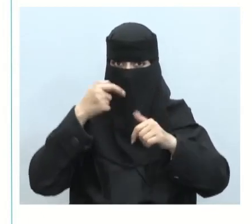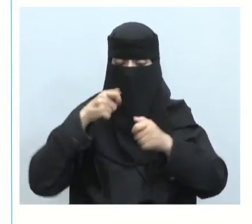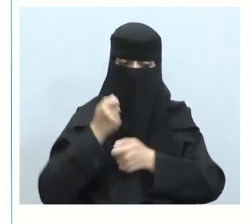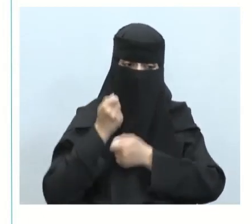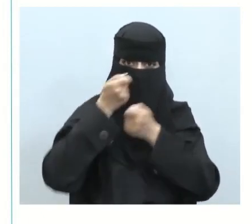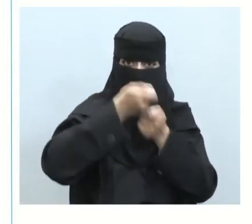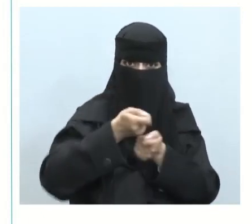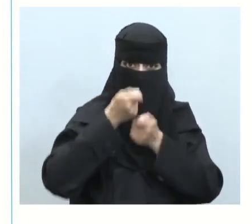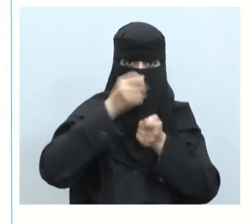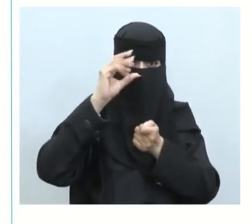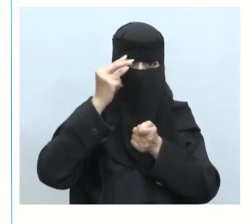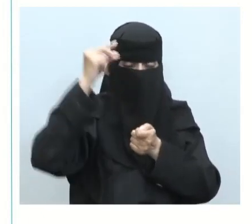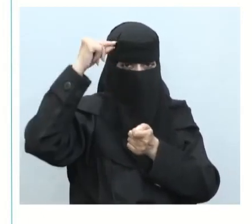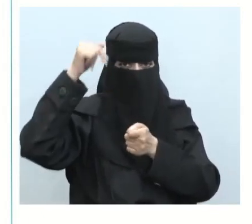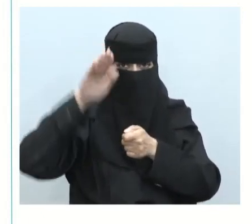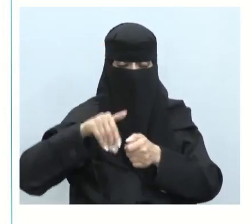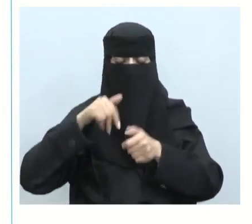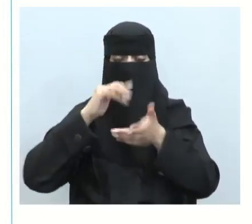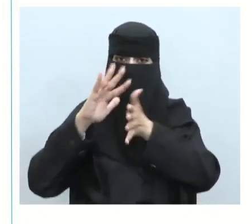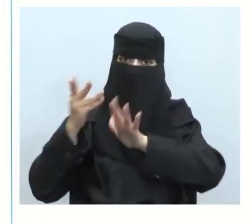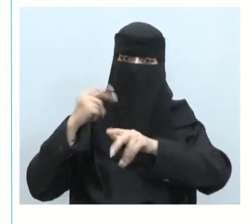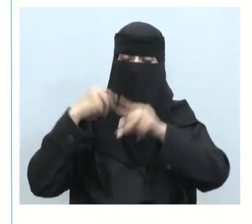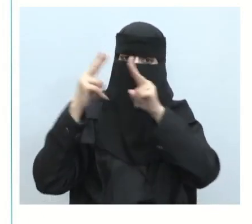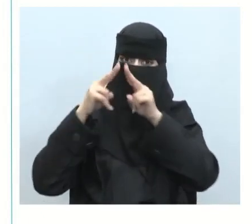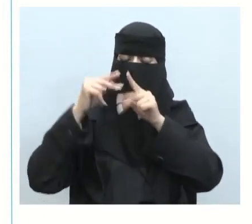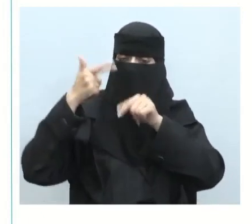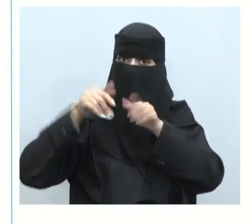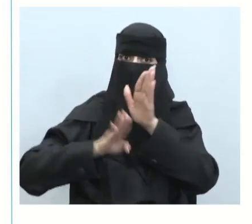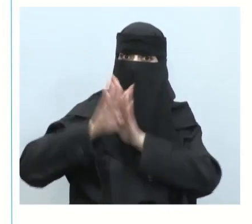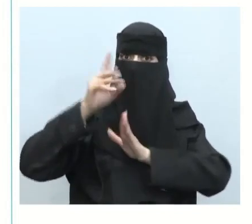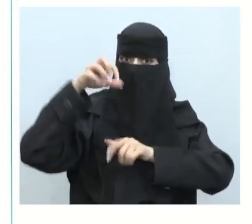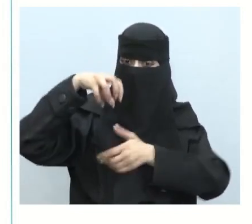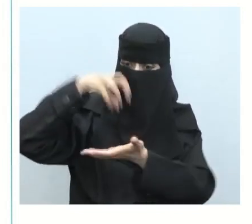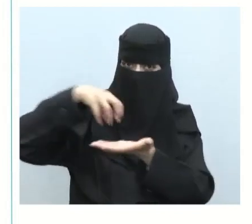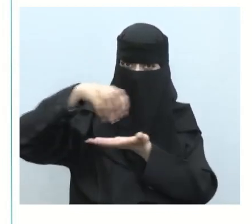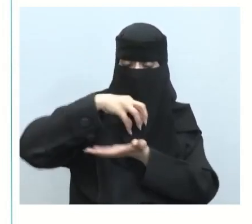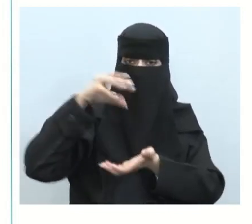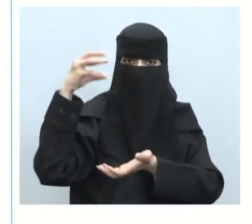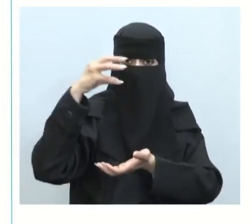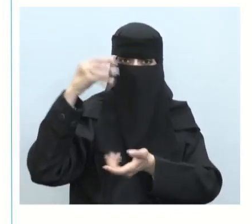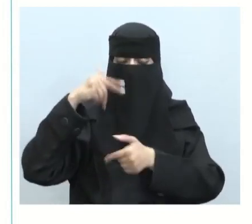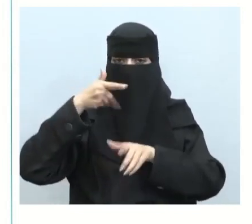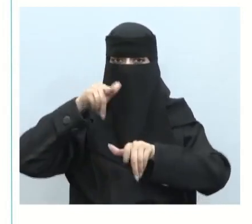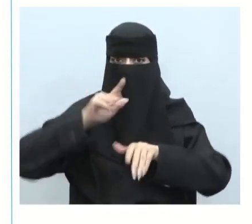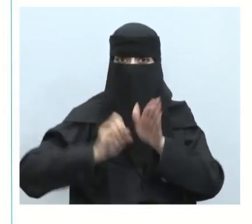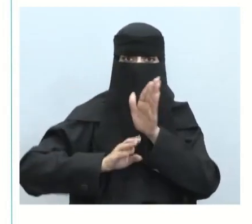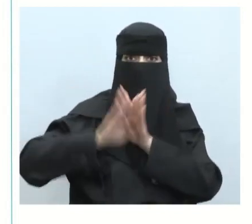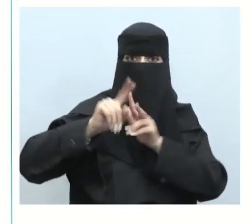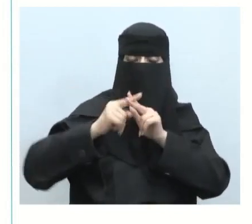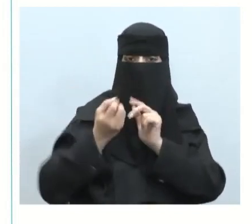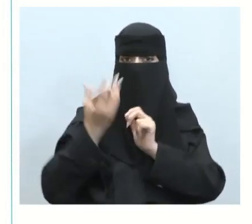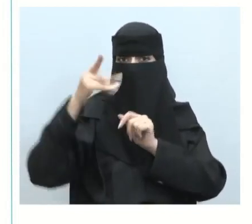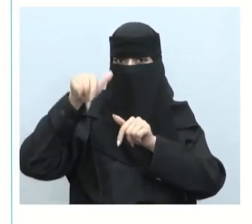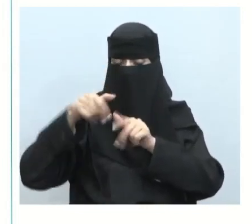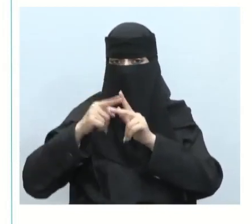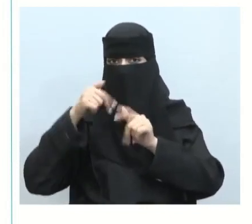وغيره وبالتالي اصبح ايضا على الكهرباء وغيره واصبح هنالك تطور في الدول الاوروبيه وكما ذكرنا الثوره الصناعيه الاولى بدات